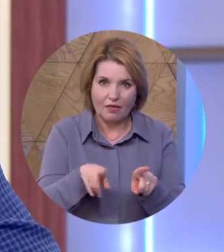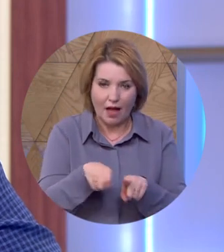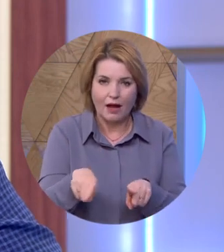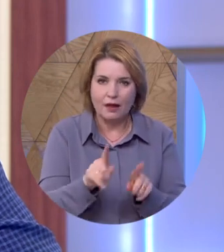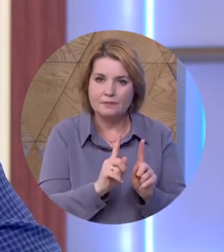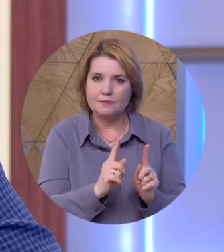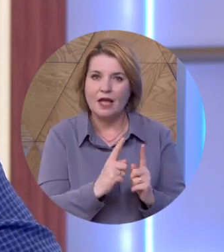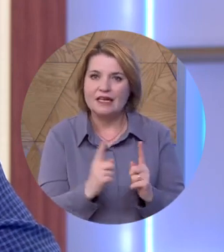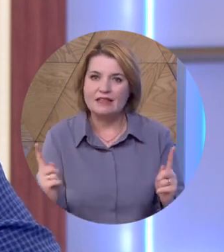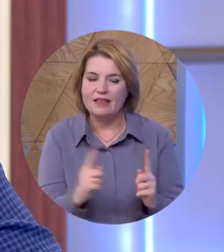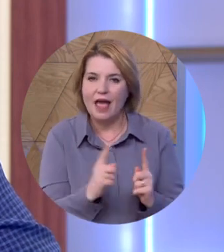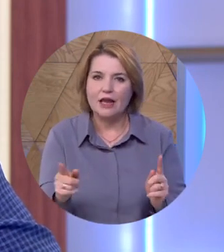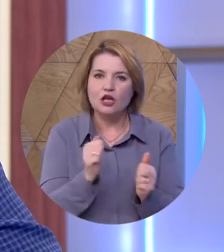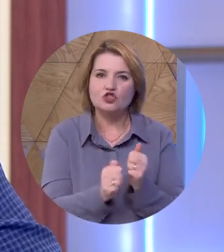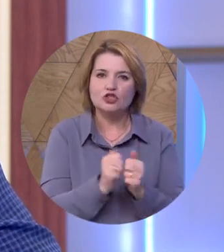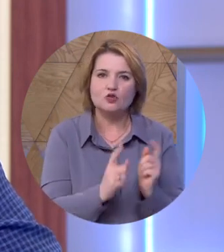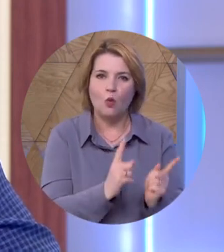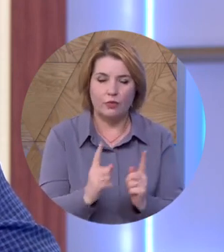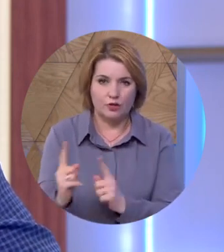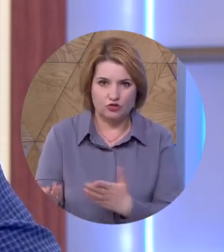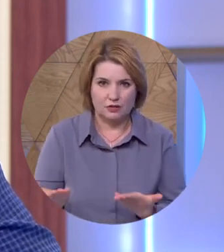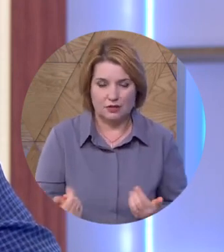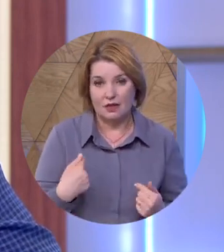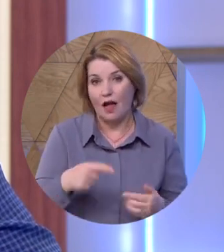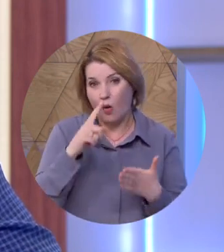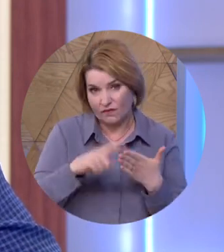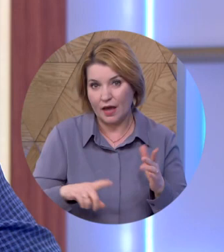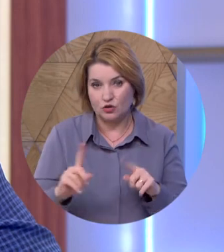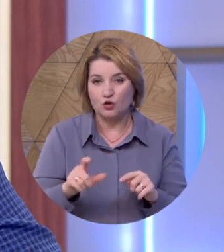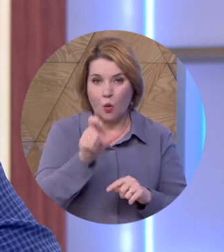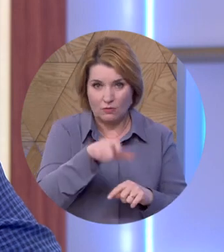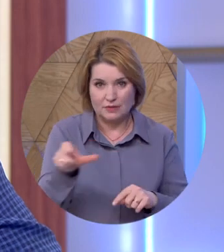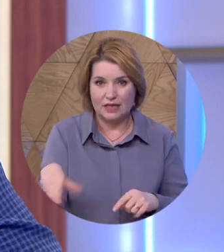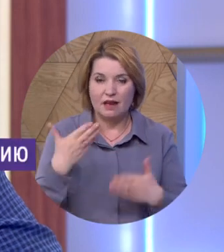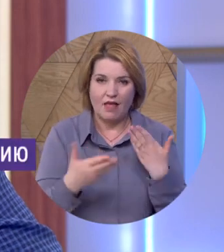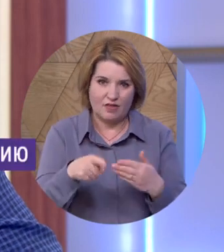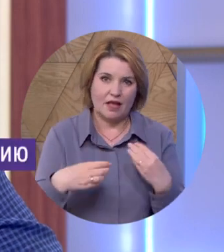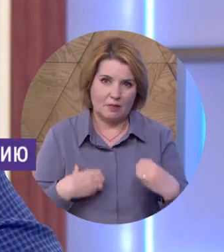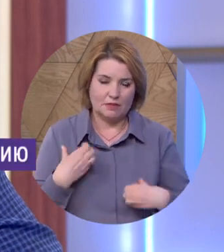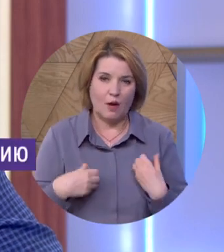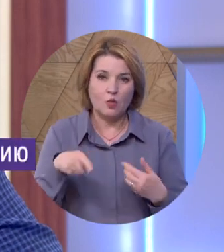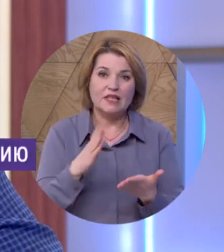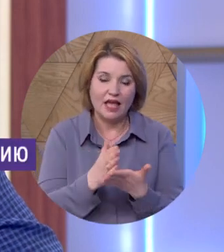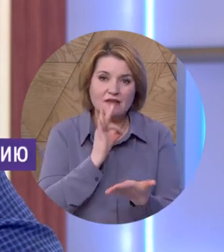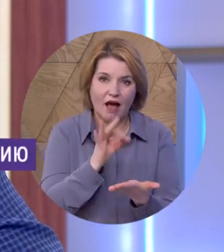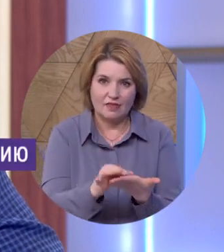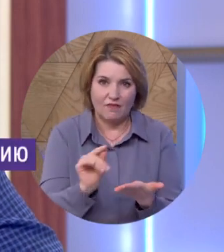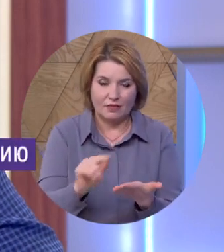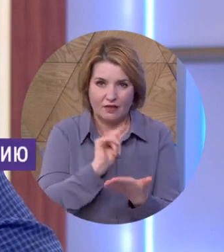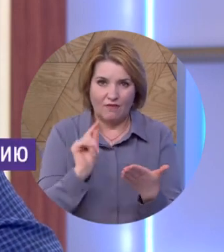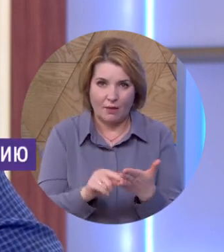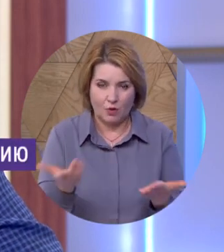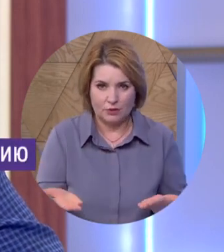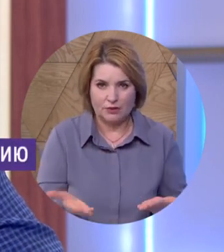Вот я думаю, что вы ответили сразу на несколько вопросов. Уверен, что телезрители это тоже беспокоит. это, по сути, есть ответ на вопрос, является ли действие